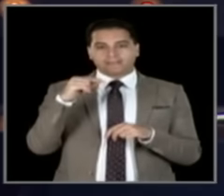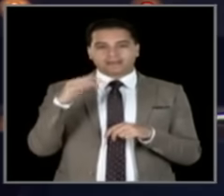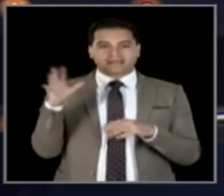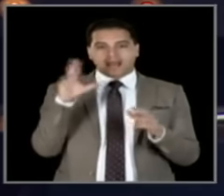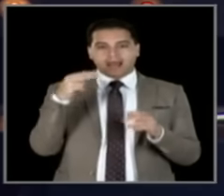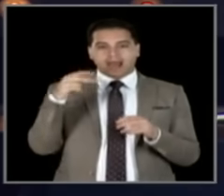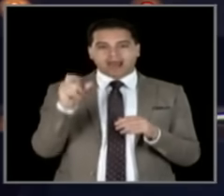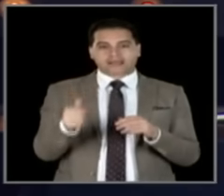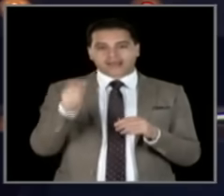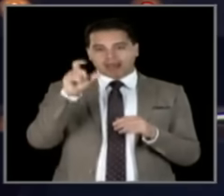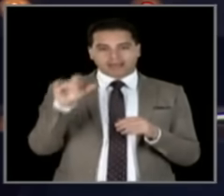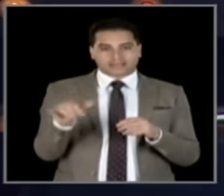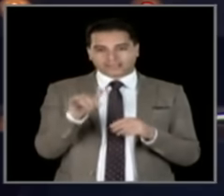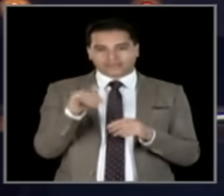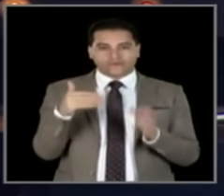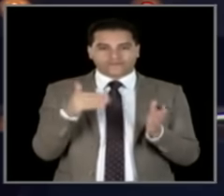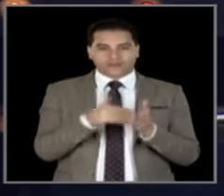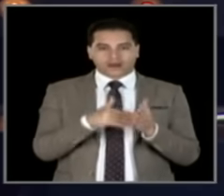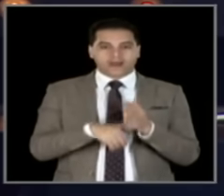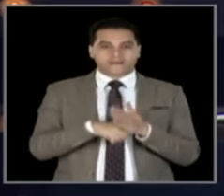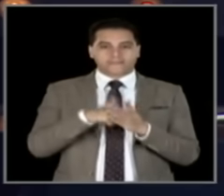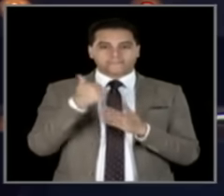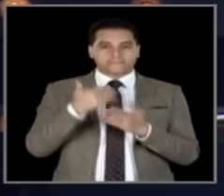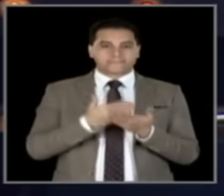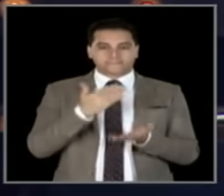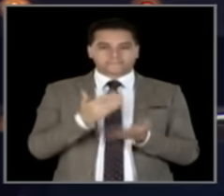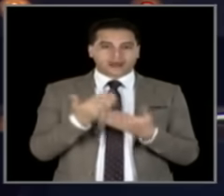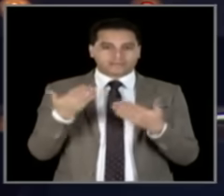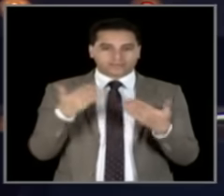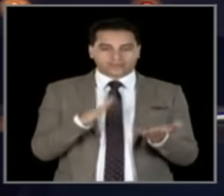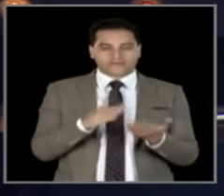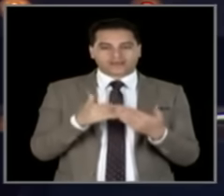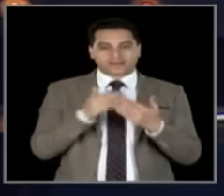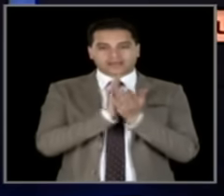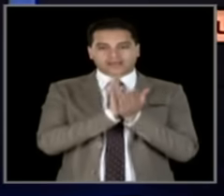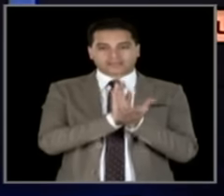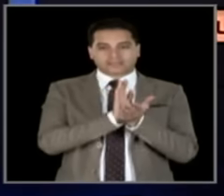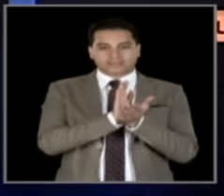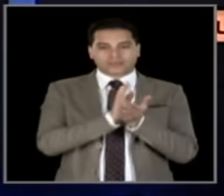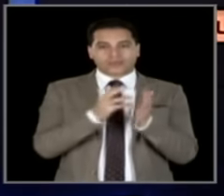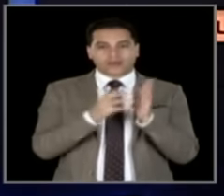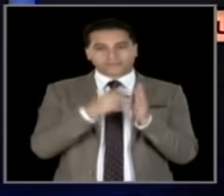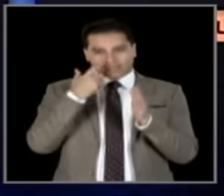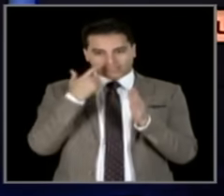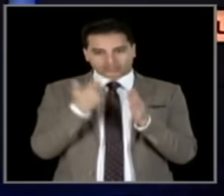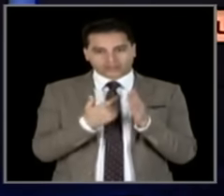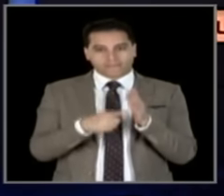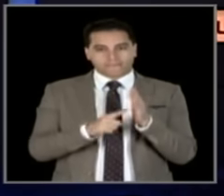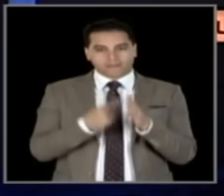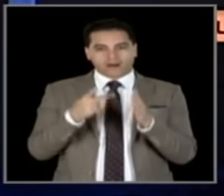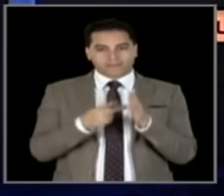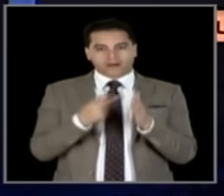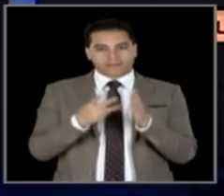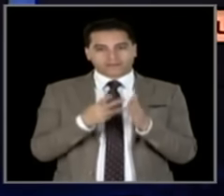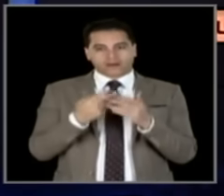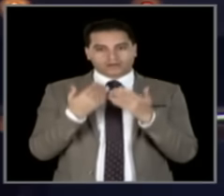قبل ما يتوفى. وخدها. وفاز بيها بعد ما توفى. وجامعة عين شمس كرمته في أكتر من ندوة عملوها